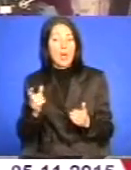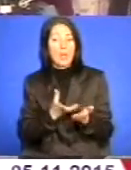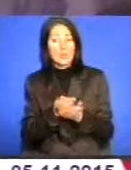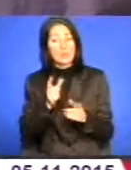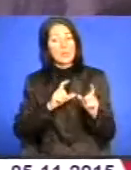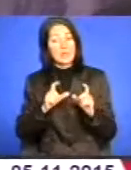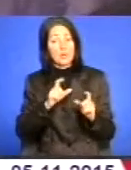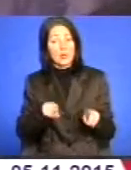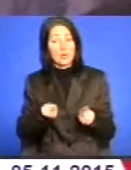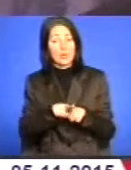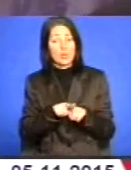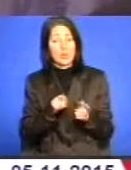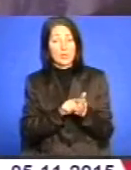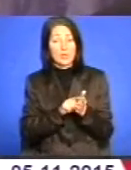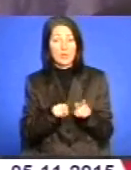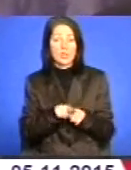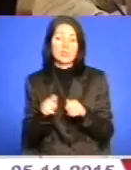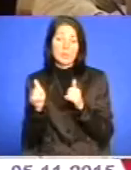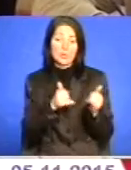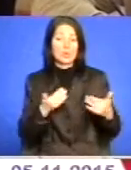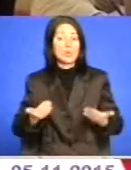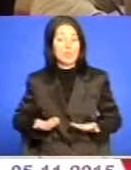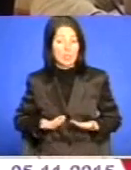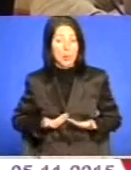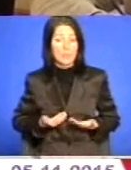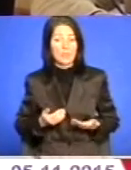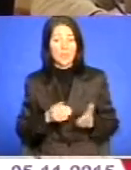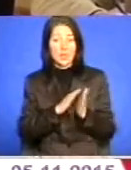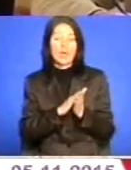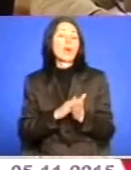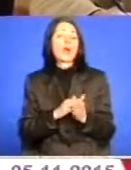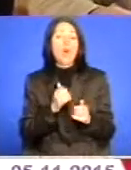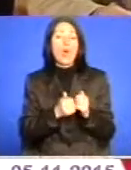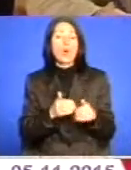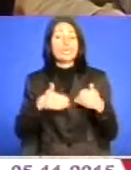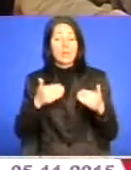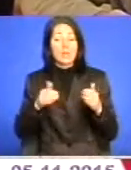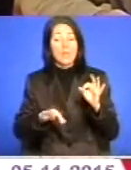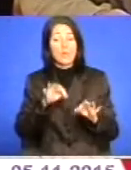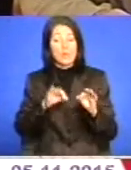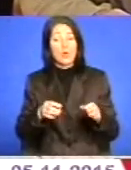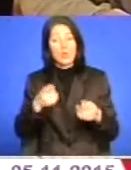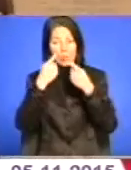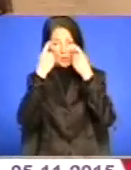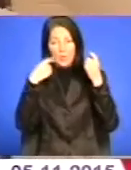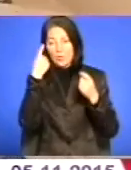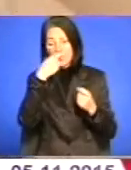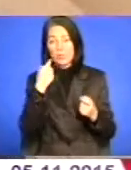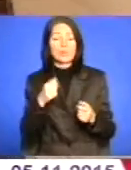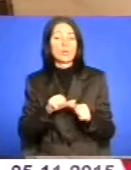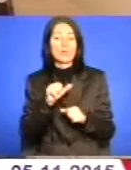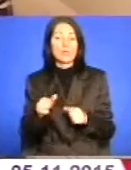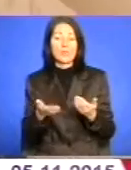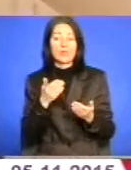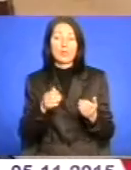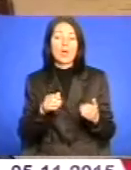стипендію та забезпечуватимуть житлом. Про кожен етап відбору претендентів повідомлятимуть особисто. Втім, якщо на